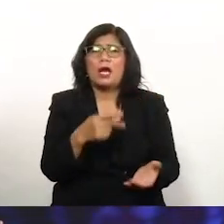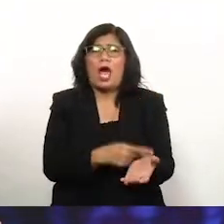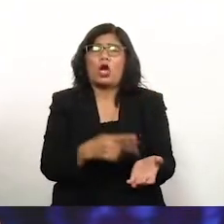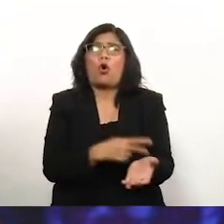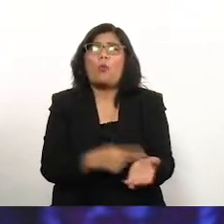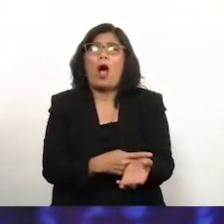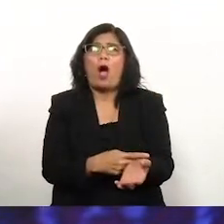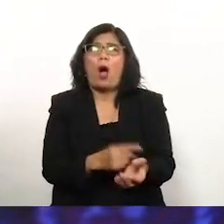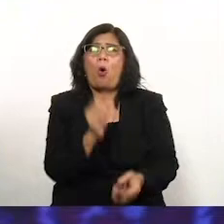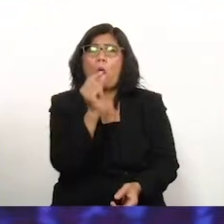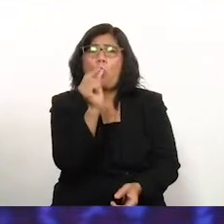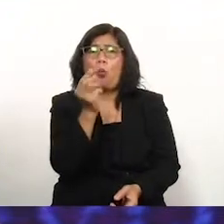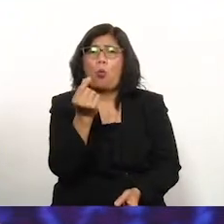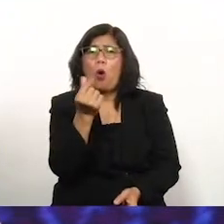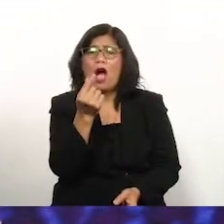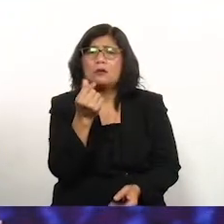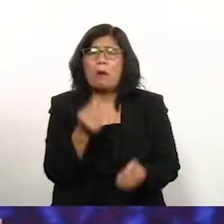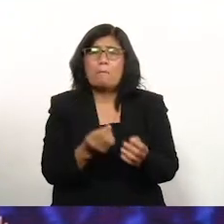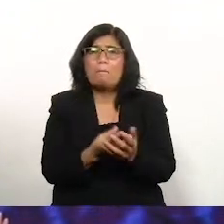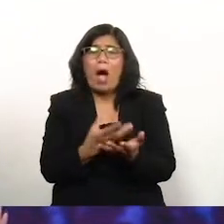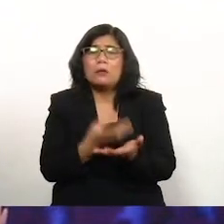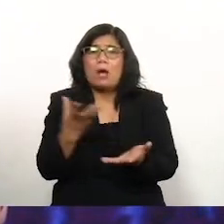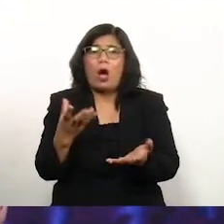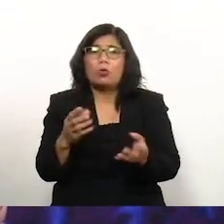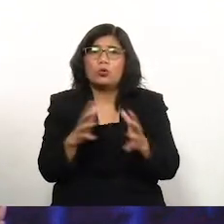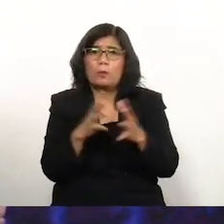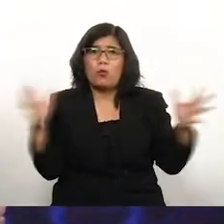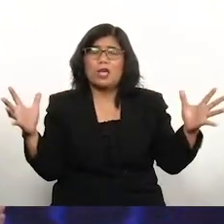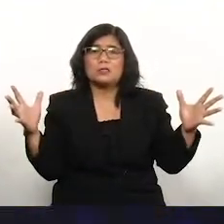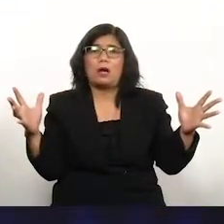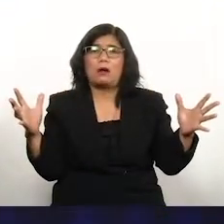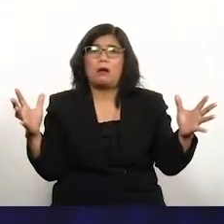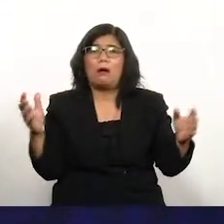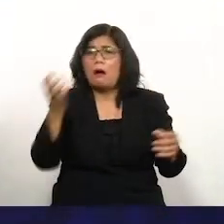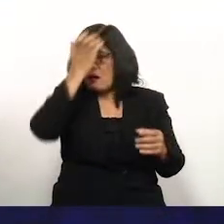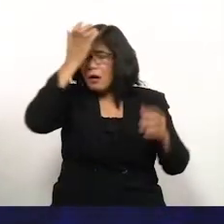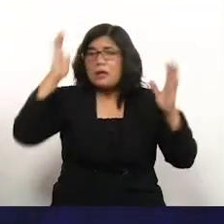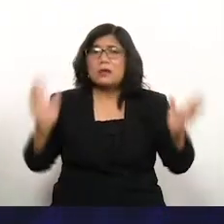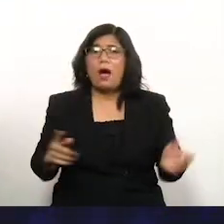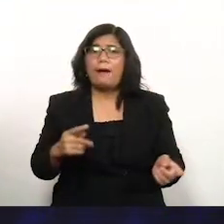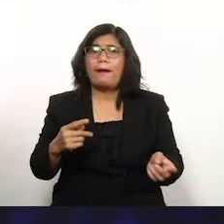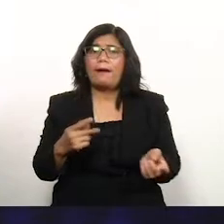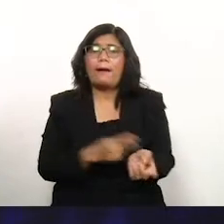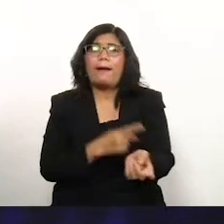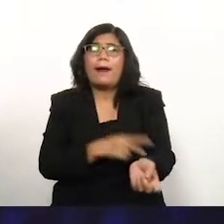Hai punya uang yang cukup Hai untuk meluaskan Hai raja narkoba part